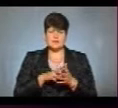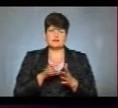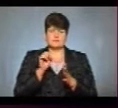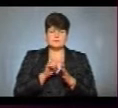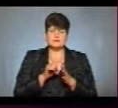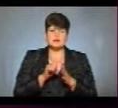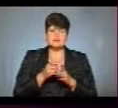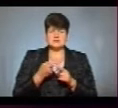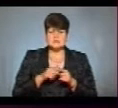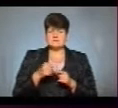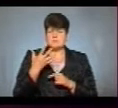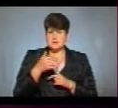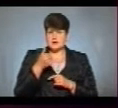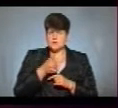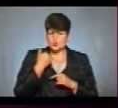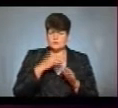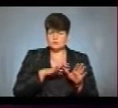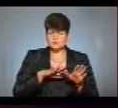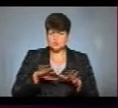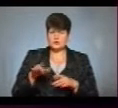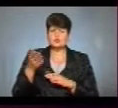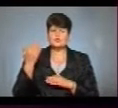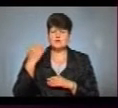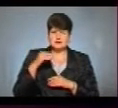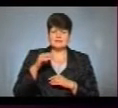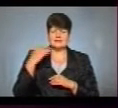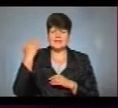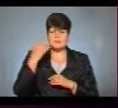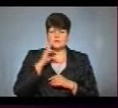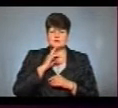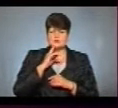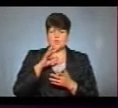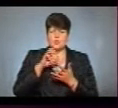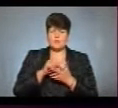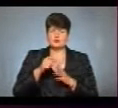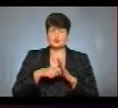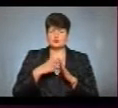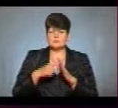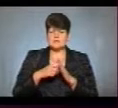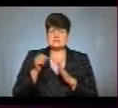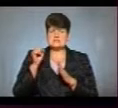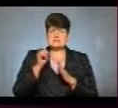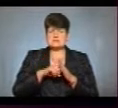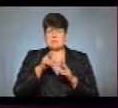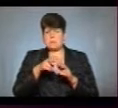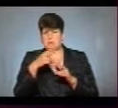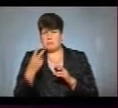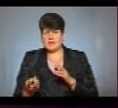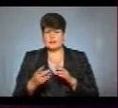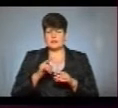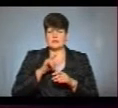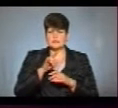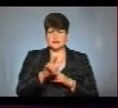роковини катастрофи рейсу MH17. Тоді в небі над тимчасово окупованим Донбасом бойовики збили пасажирський літак, що летів